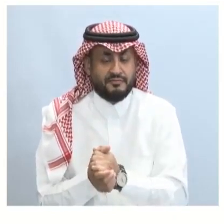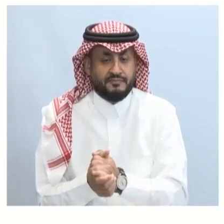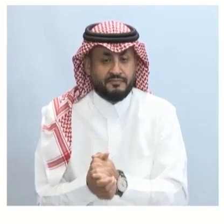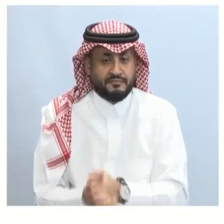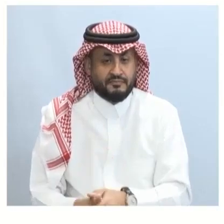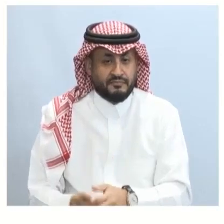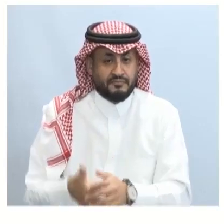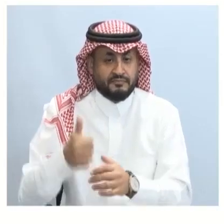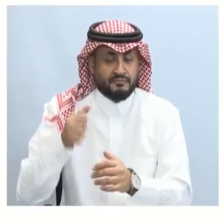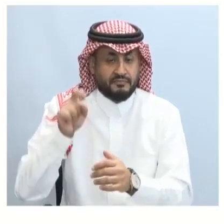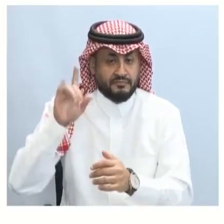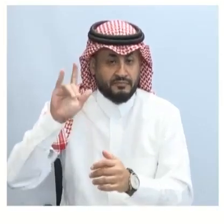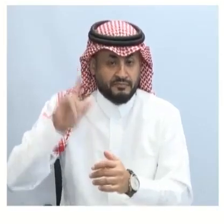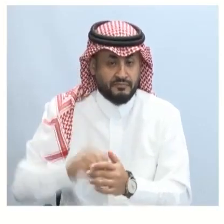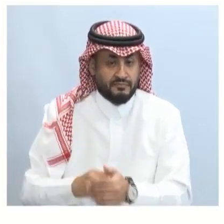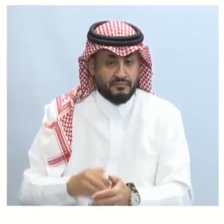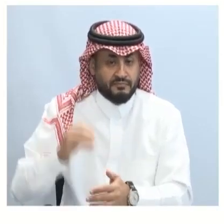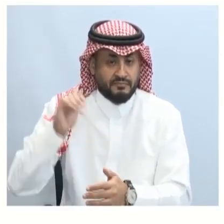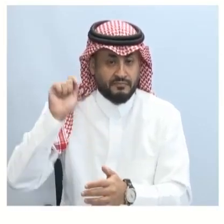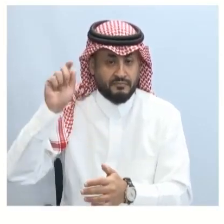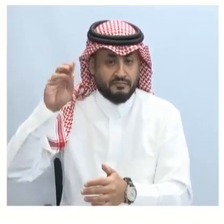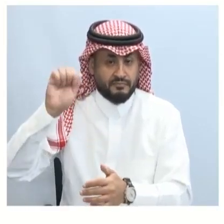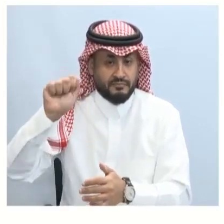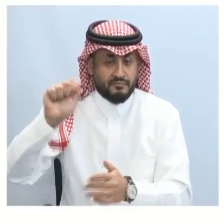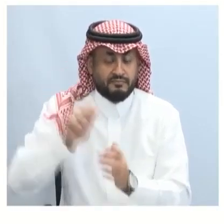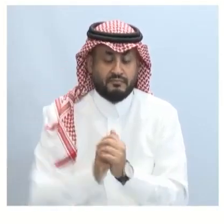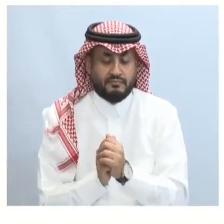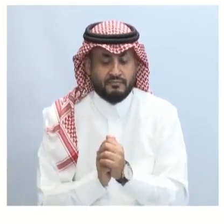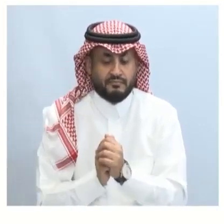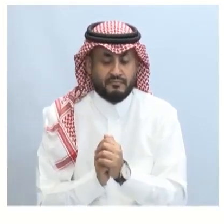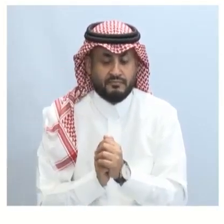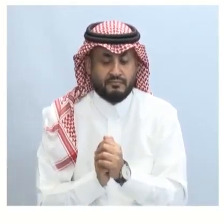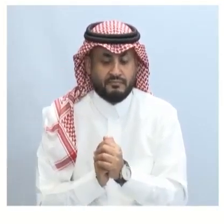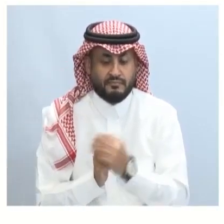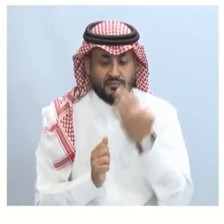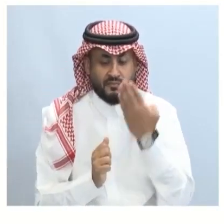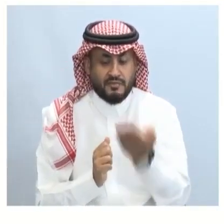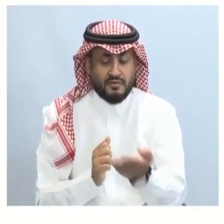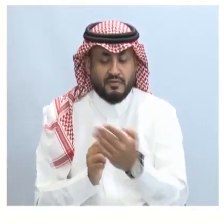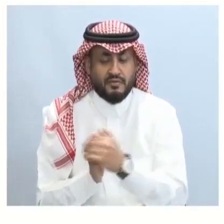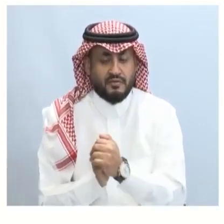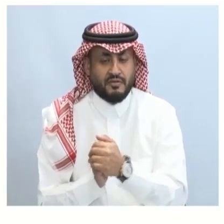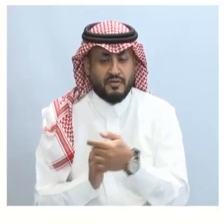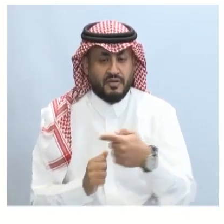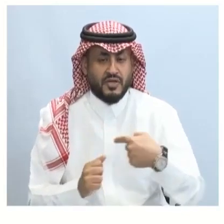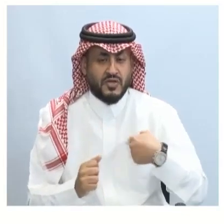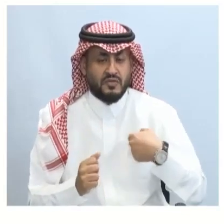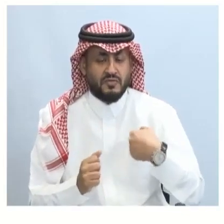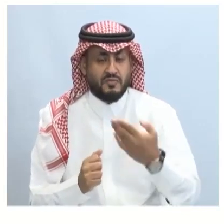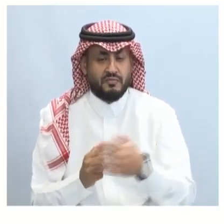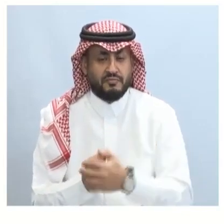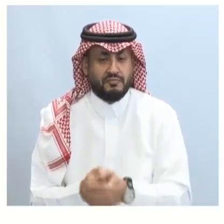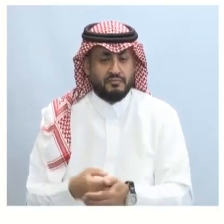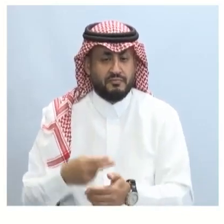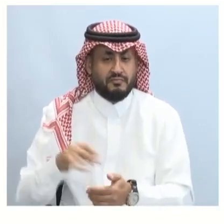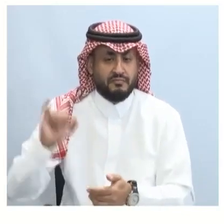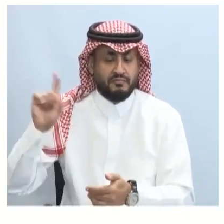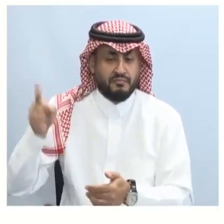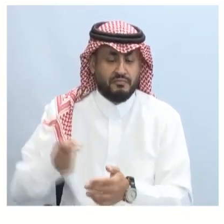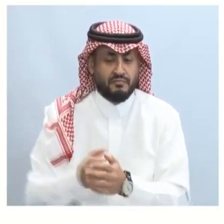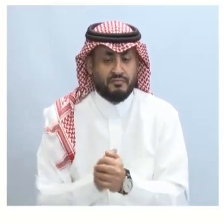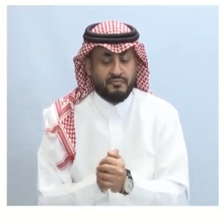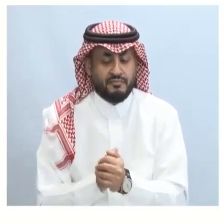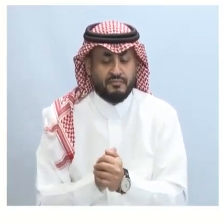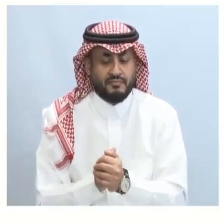يكنى بابي حفص اذا هو ابو حفص عمر بن الخطاب القرشي